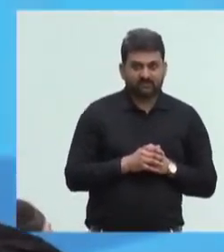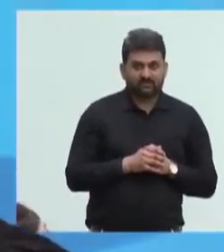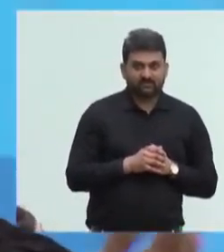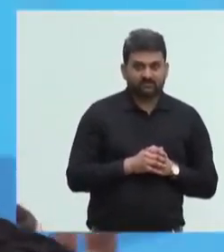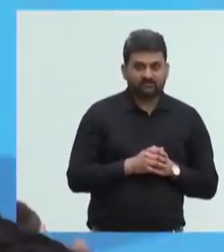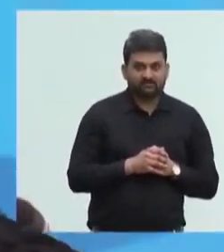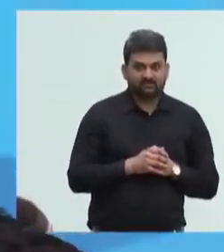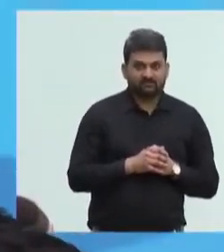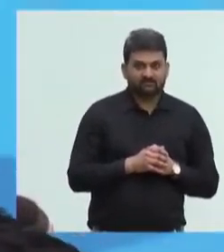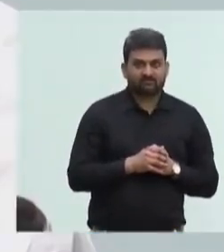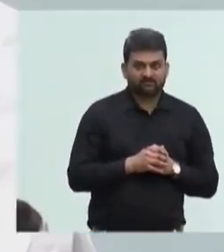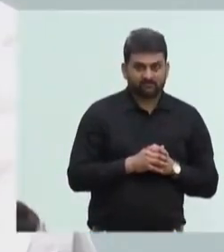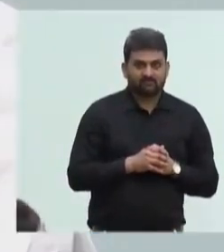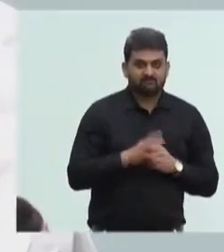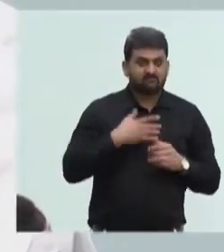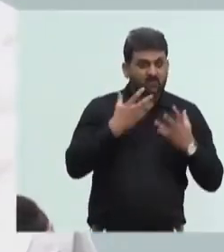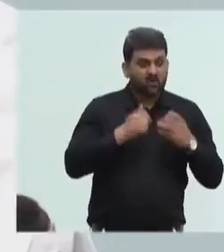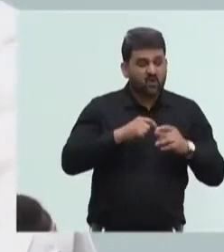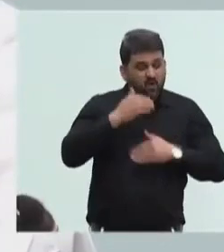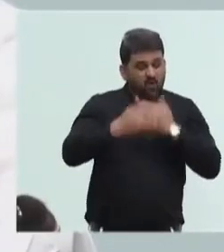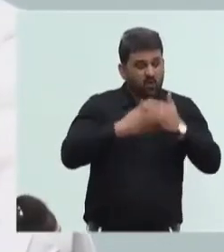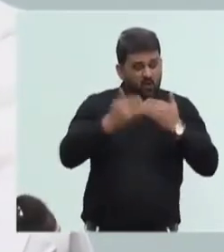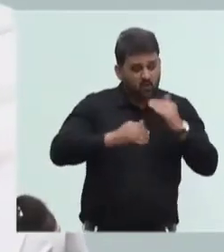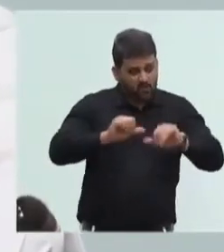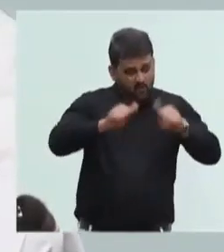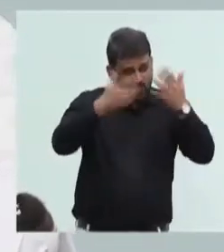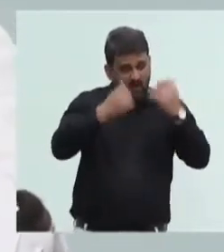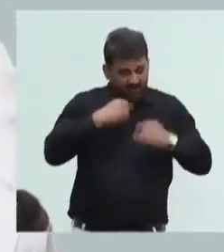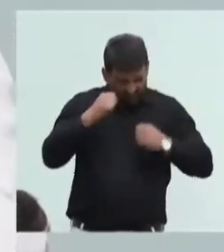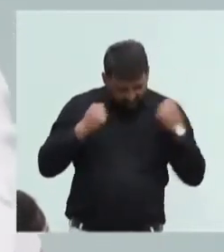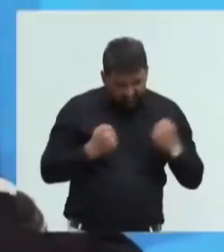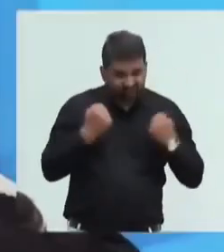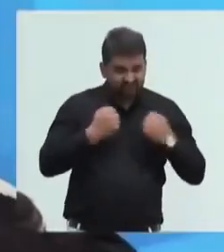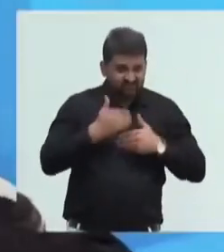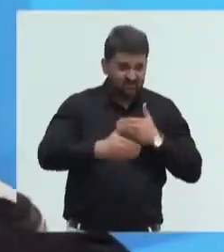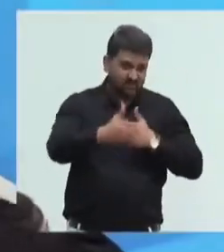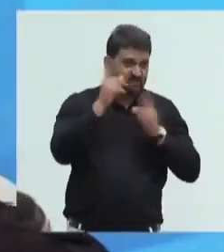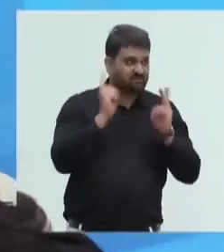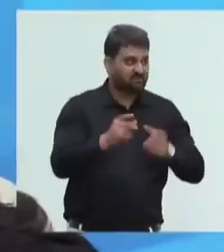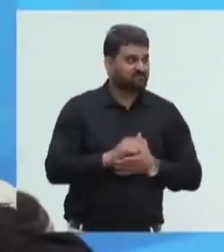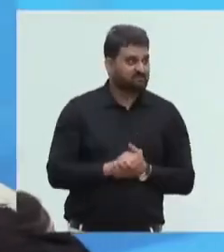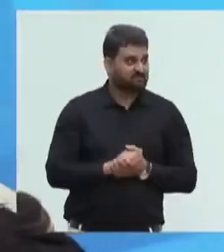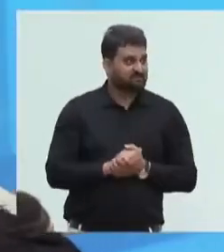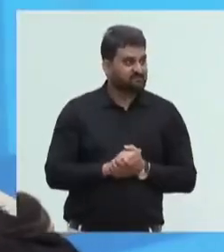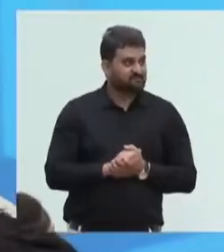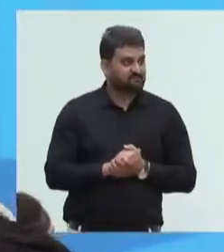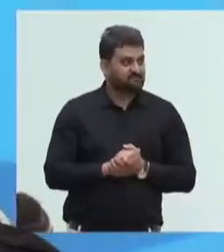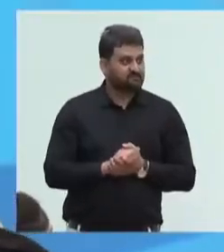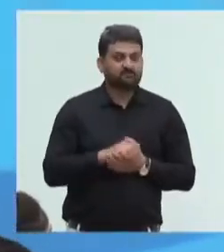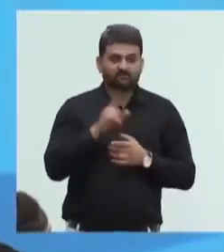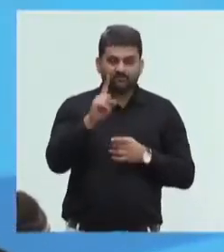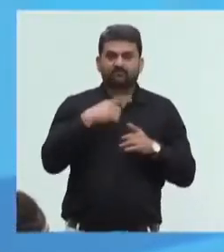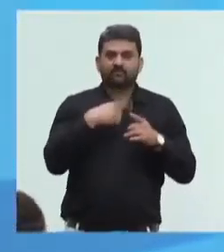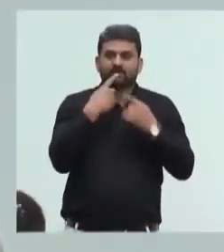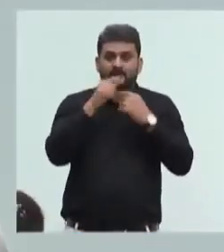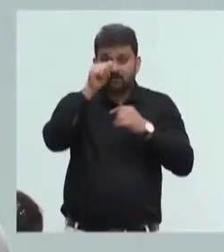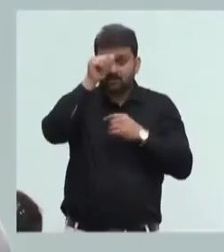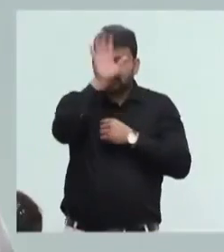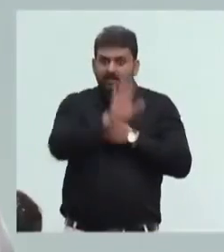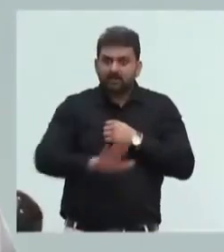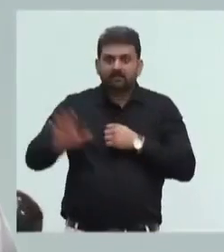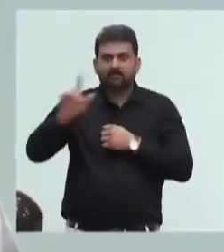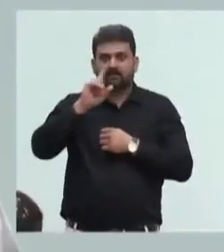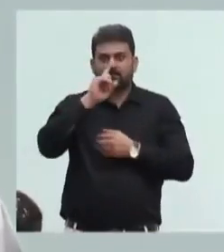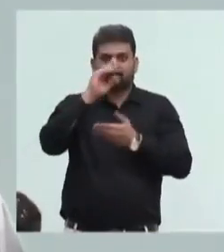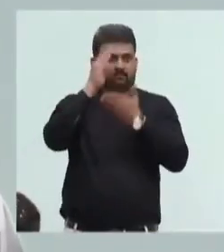हैं बहुत आटे जा रहे हैं बहुत खेलते अच्छा आप एक प्रकार से देश की बेटियों